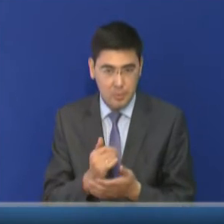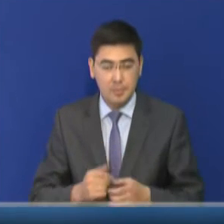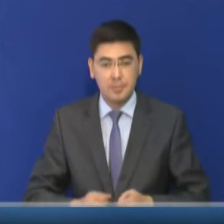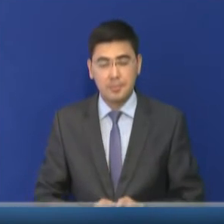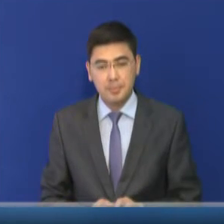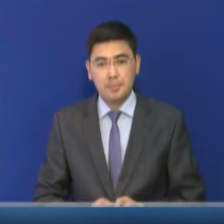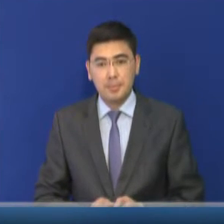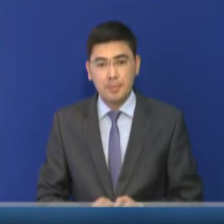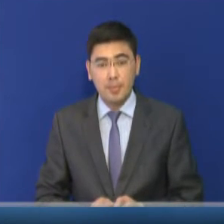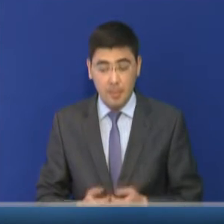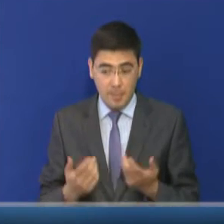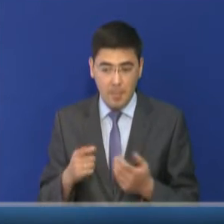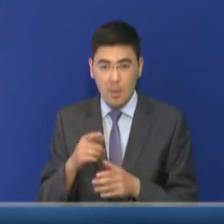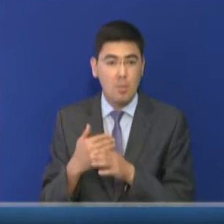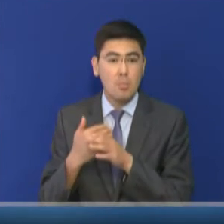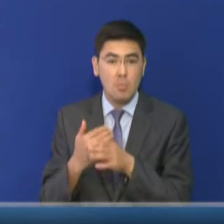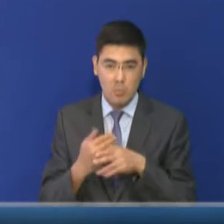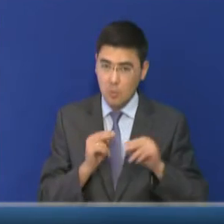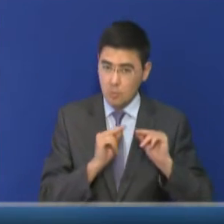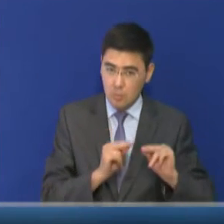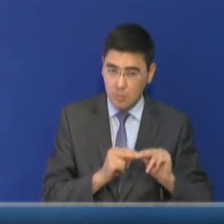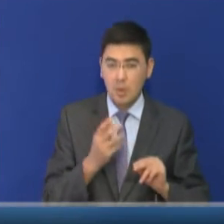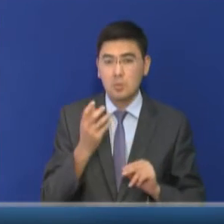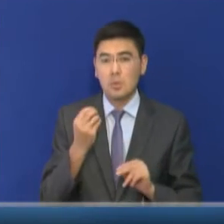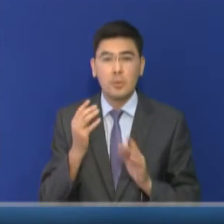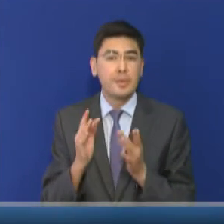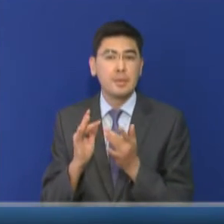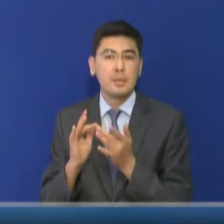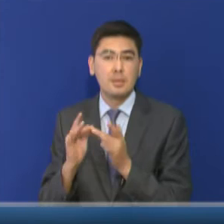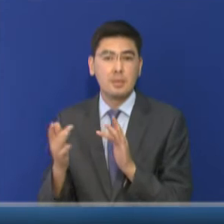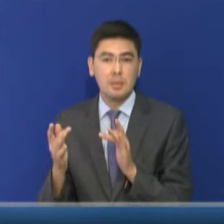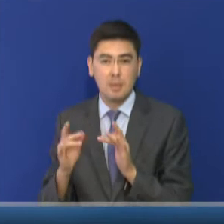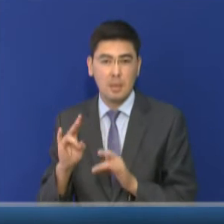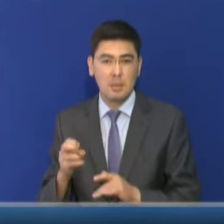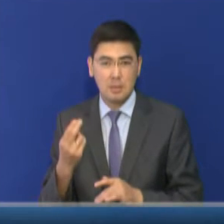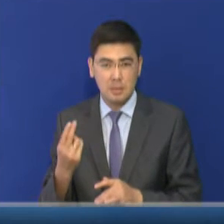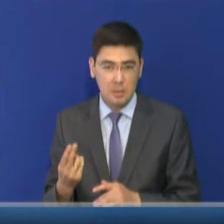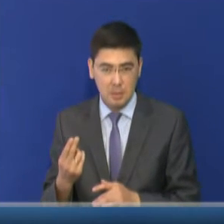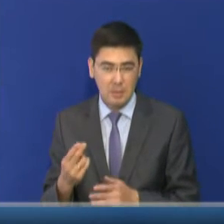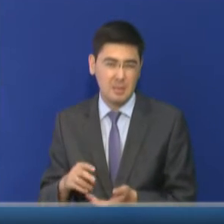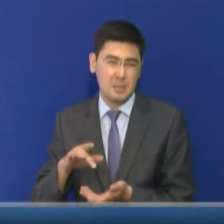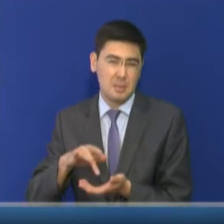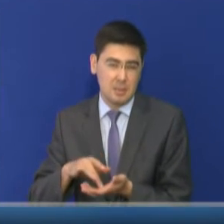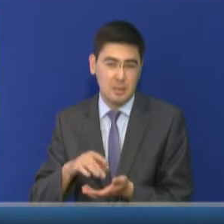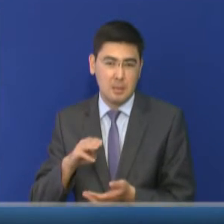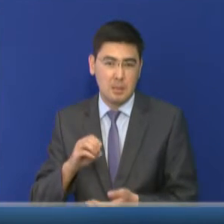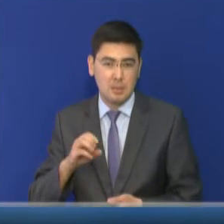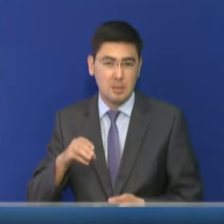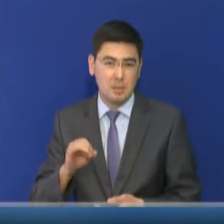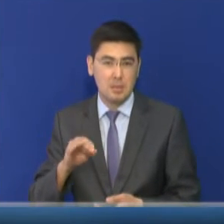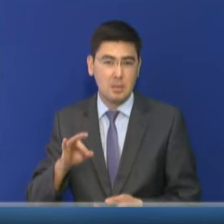ЕНТ. В этом им помогают педагоги, а также сайт Центра национального